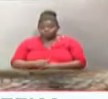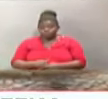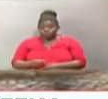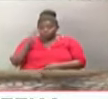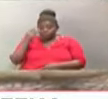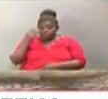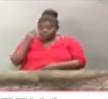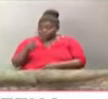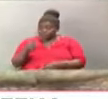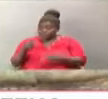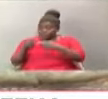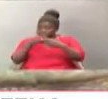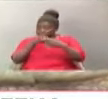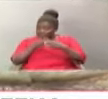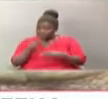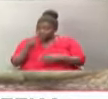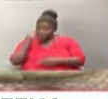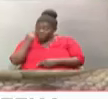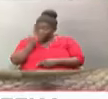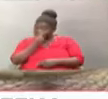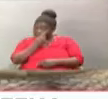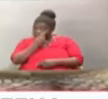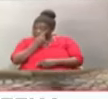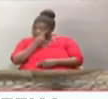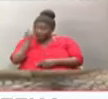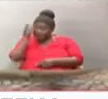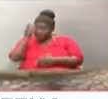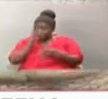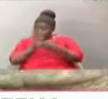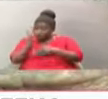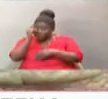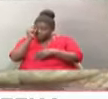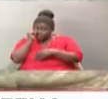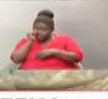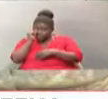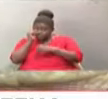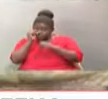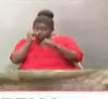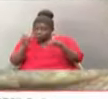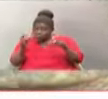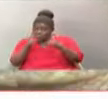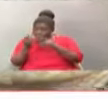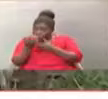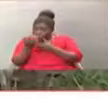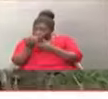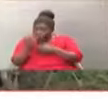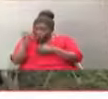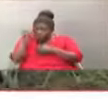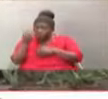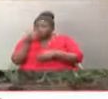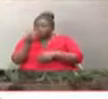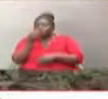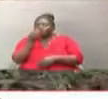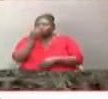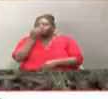bw'otunuulira obulungi amaaso lw'okitegeera nti ddala eno teyeebase wabula eteeza kyakulya.